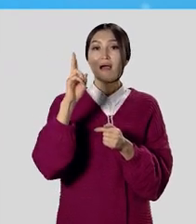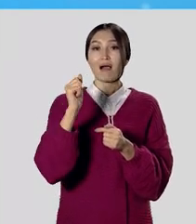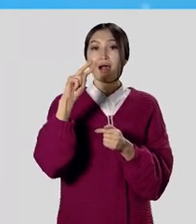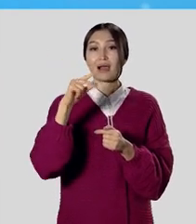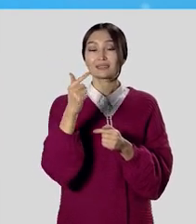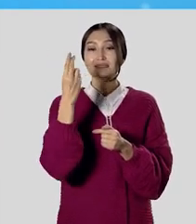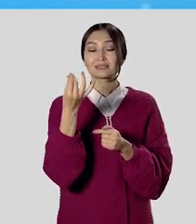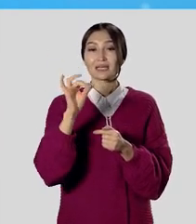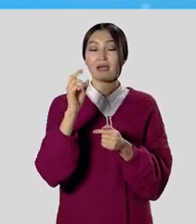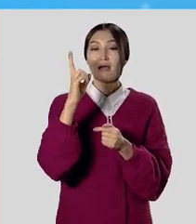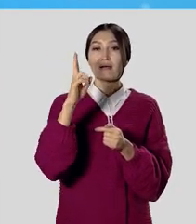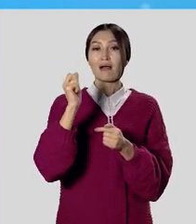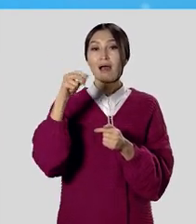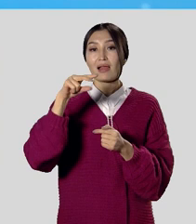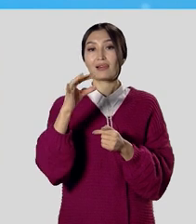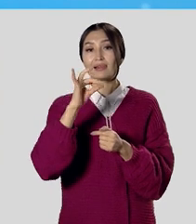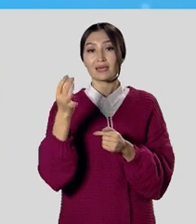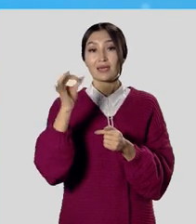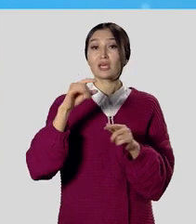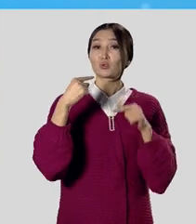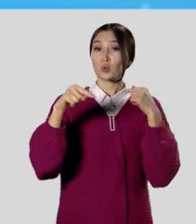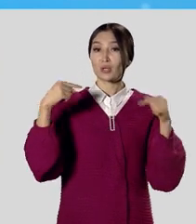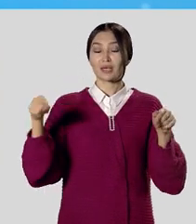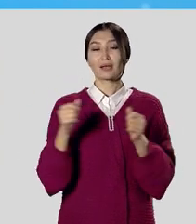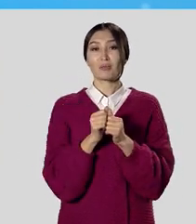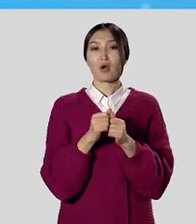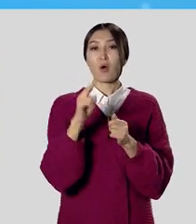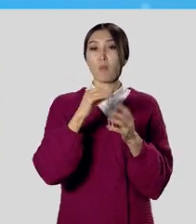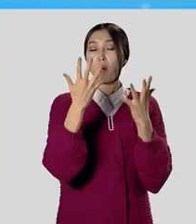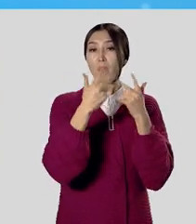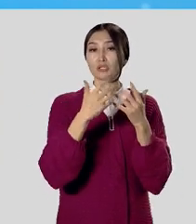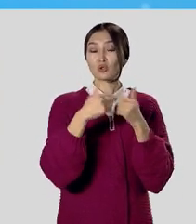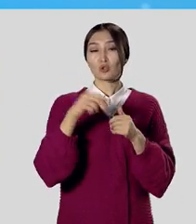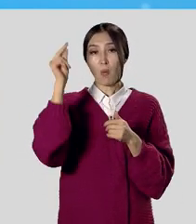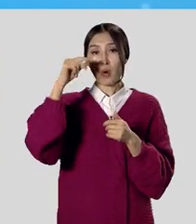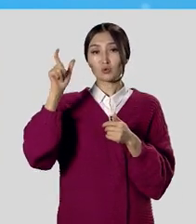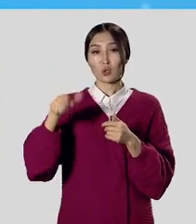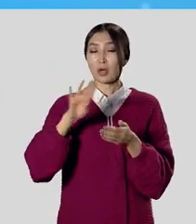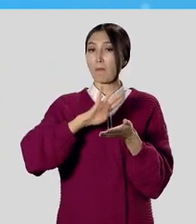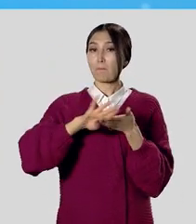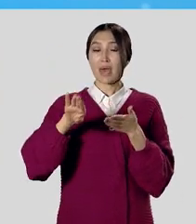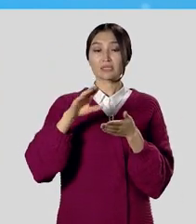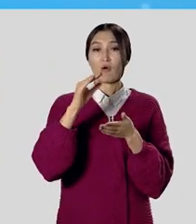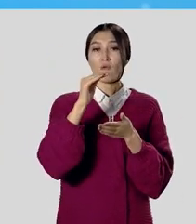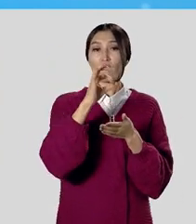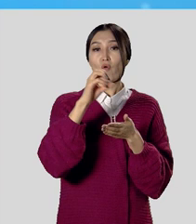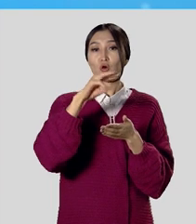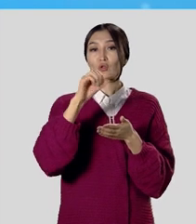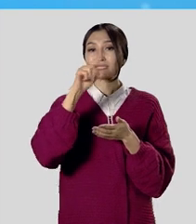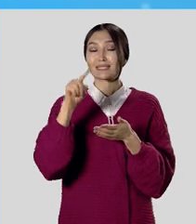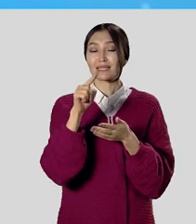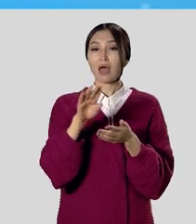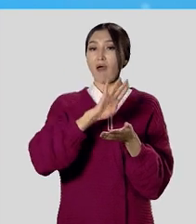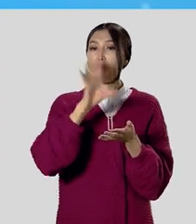магния, калия и других элементов. По подсчетам ученых, без фотосинтеза